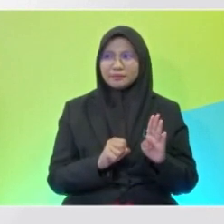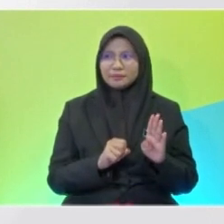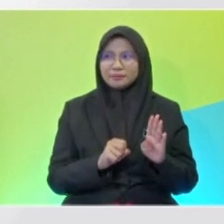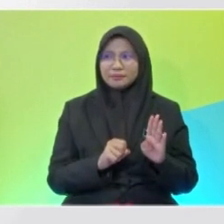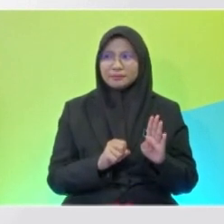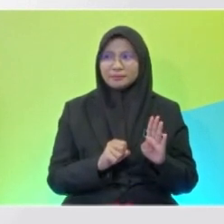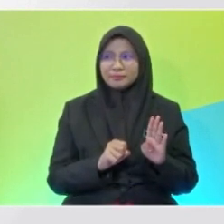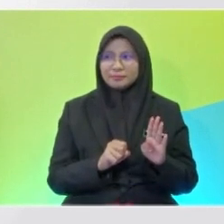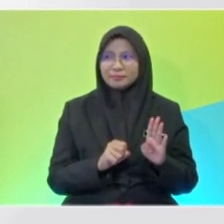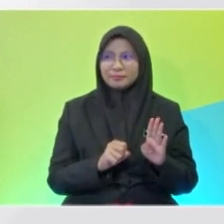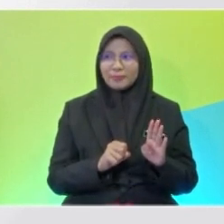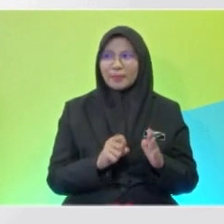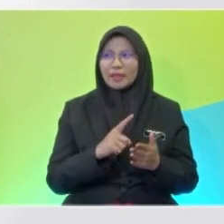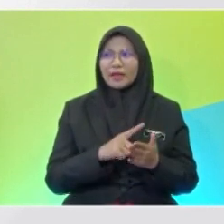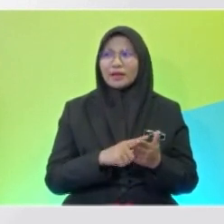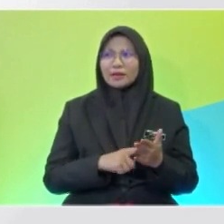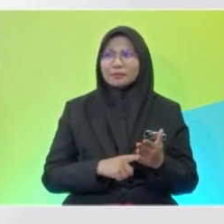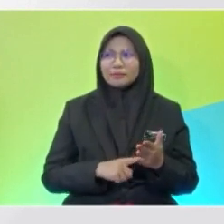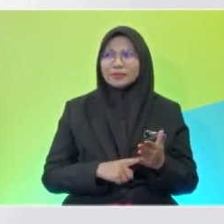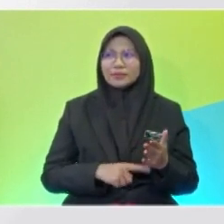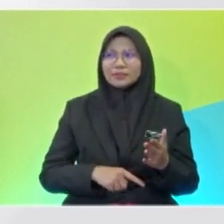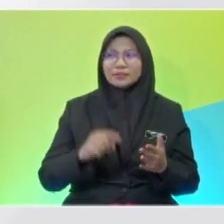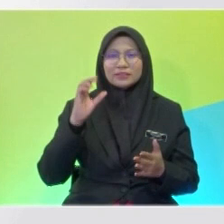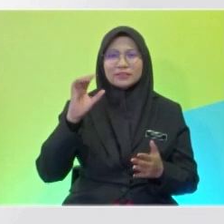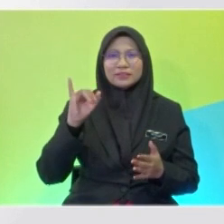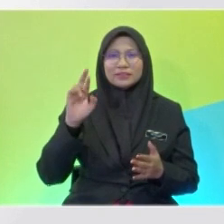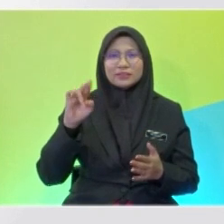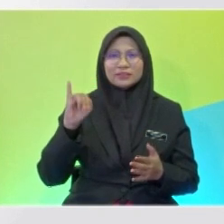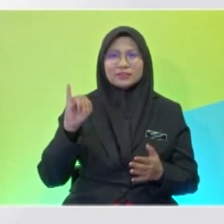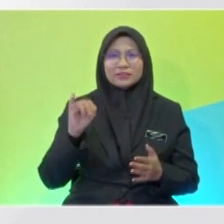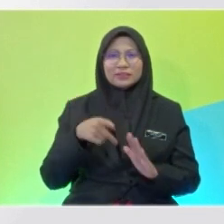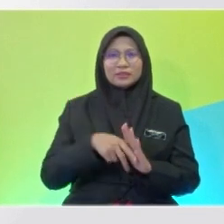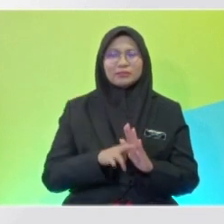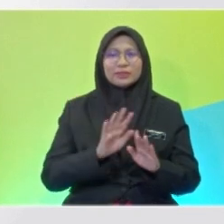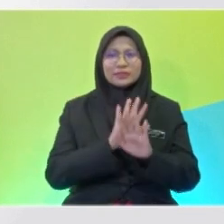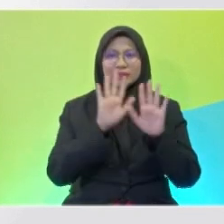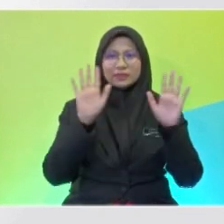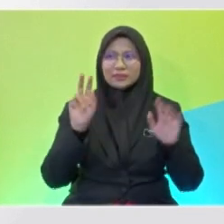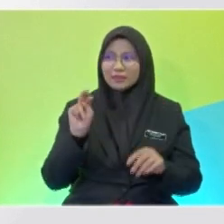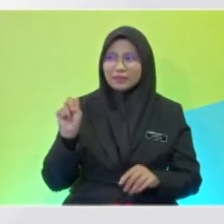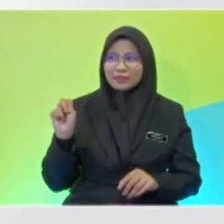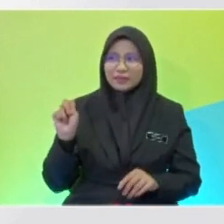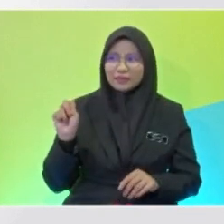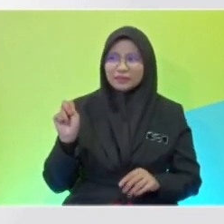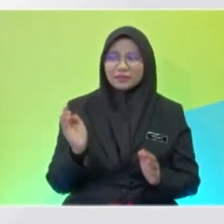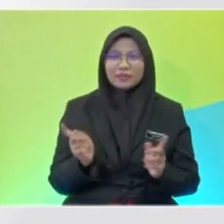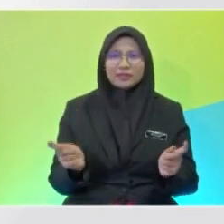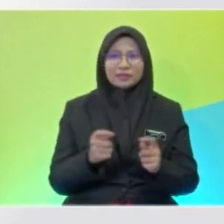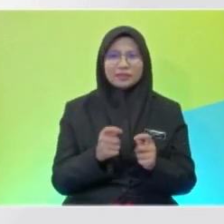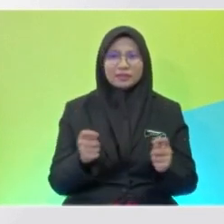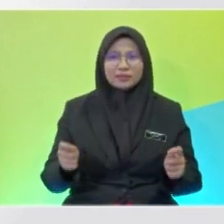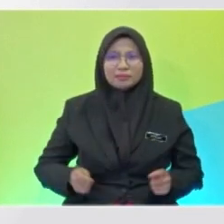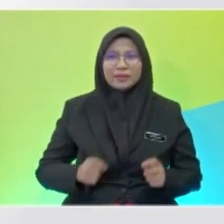calon ciri yang sesuai Oke biasanya ciri yang sesuai kita lihat pada persitaraan bilik tersebutlah peralatan perabot